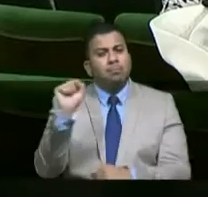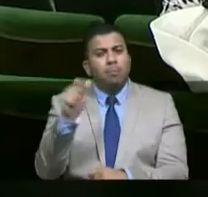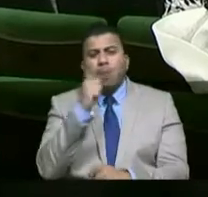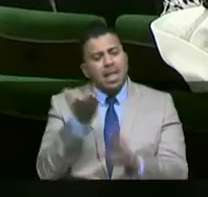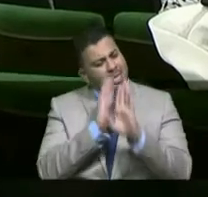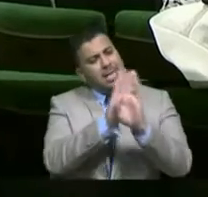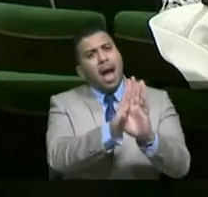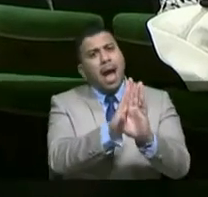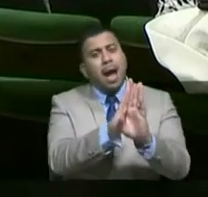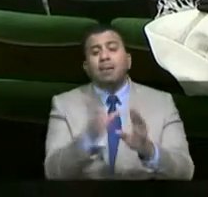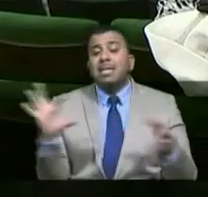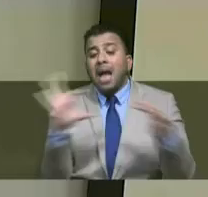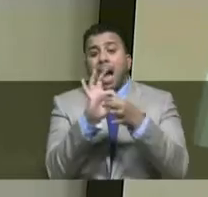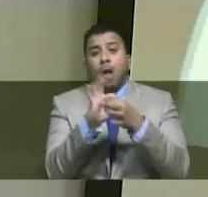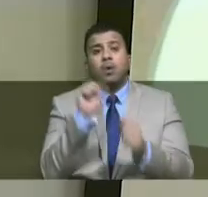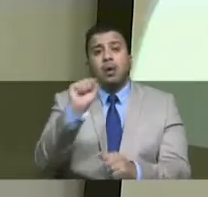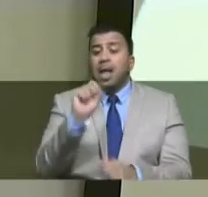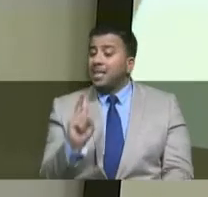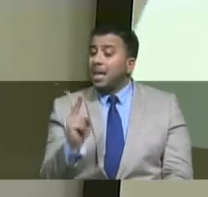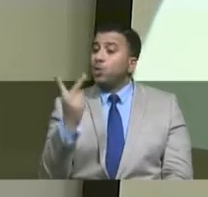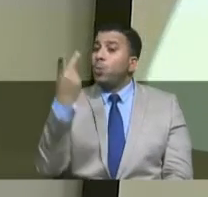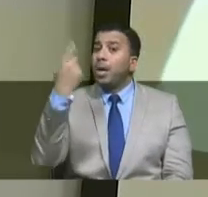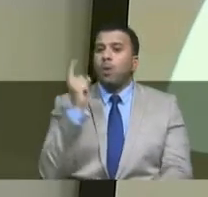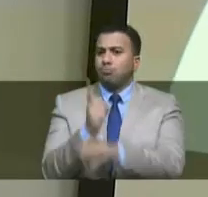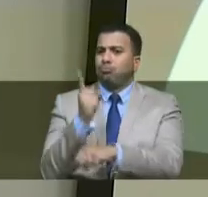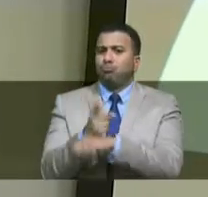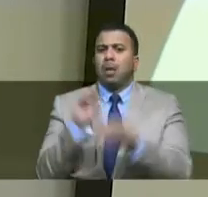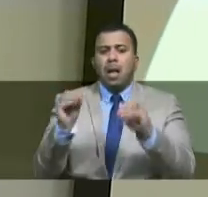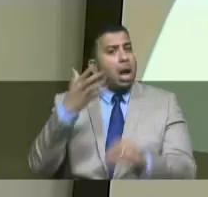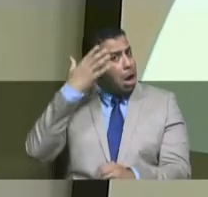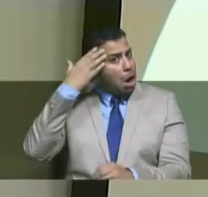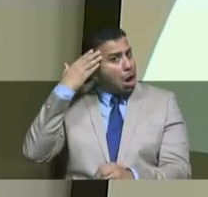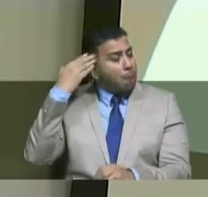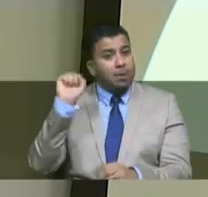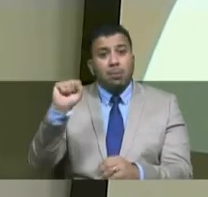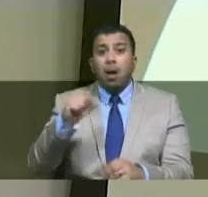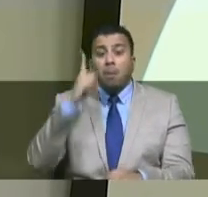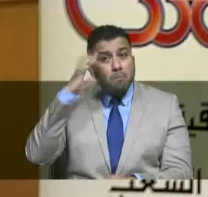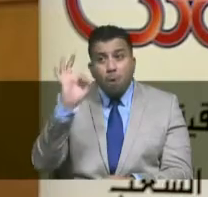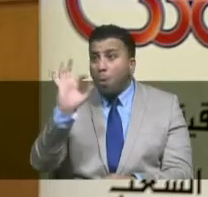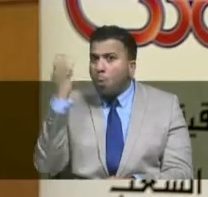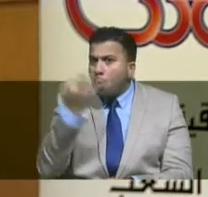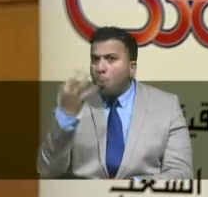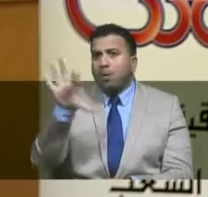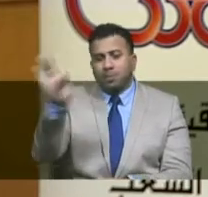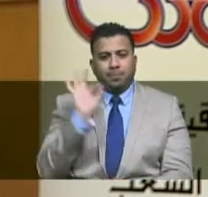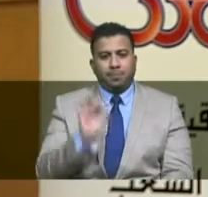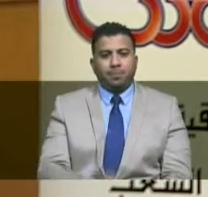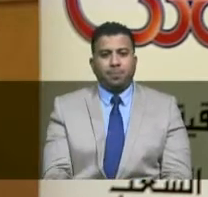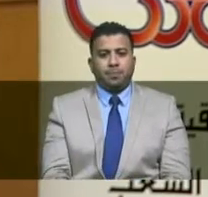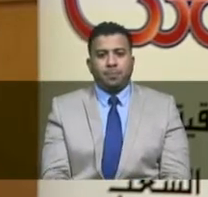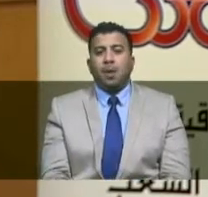في مجالات التطوير والتدريب وتبادل الخبرات ورعاية الموهوبين. وعلى هامش